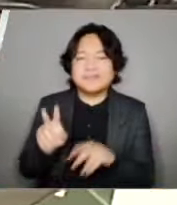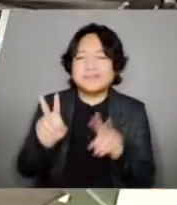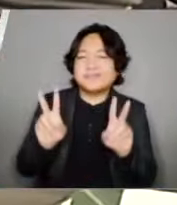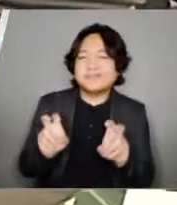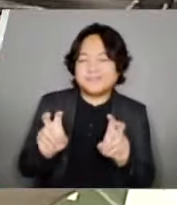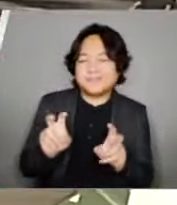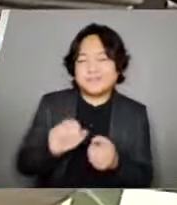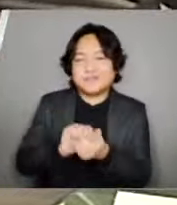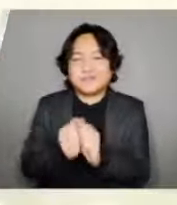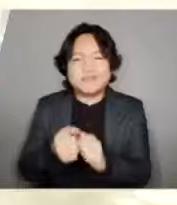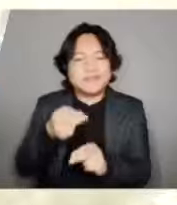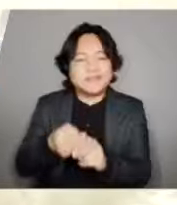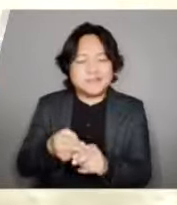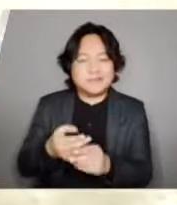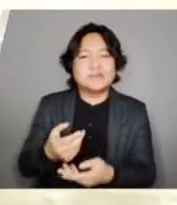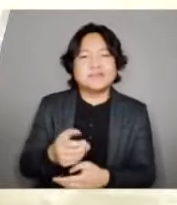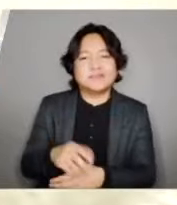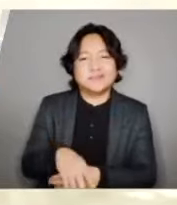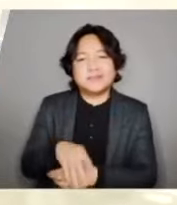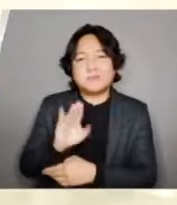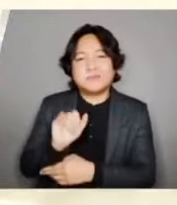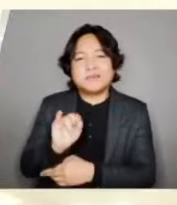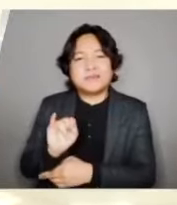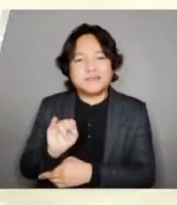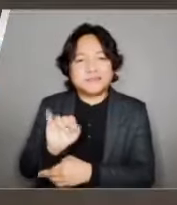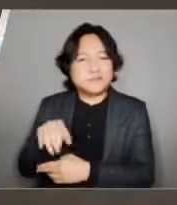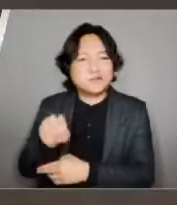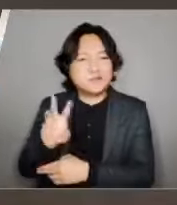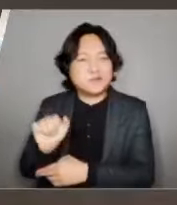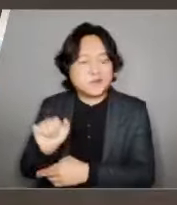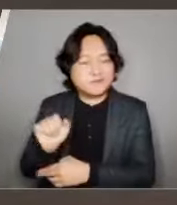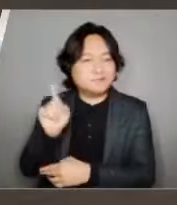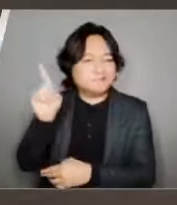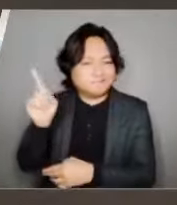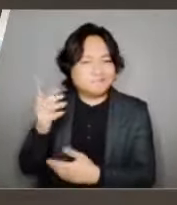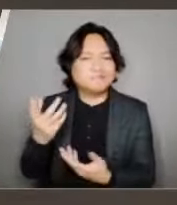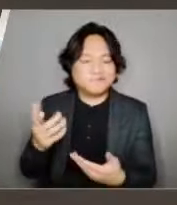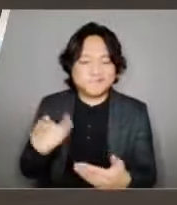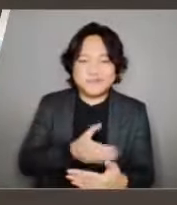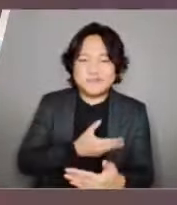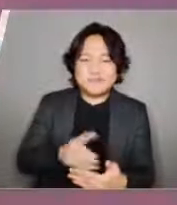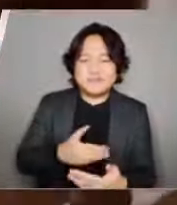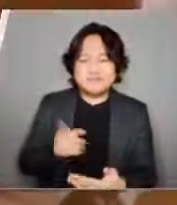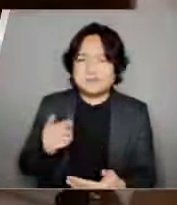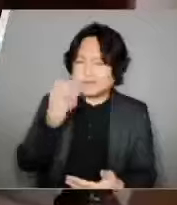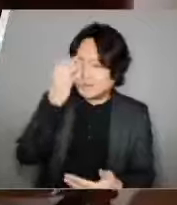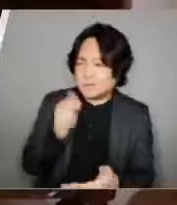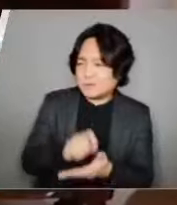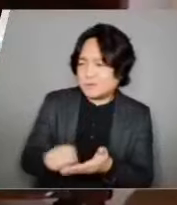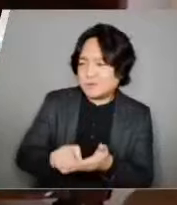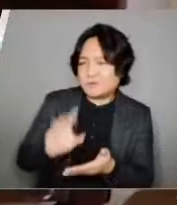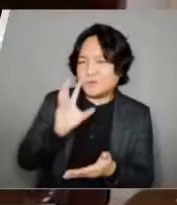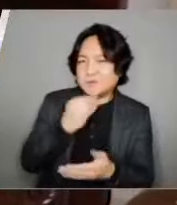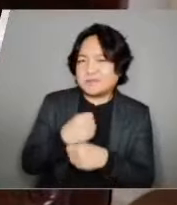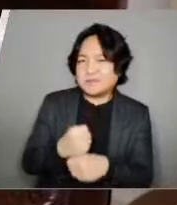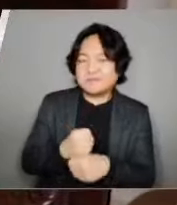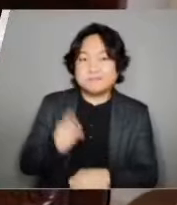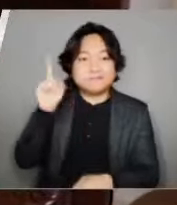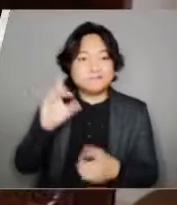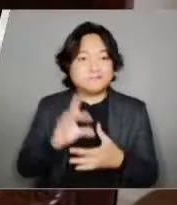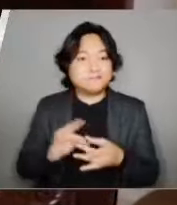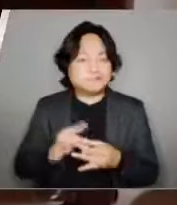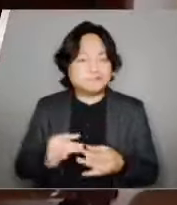ng parody song at bumida sa MV. Pero ano nga ba ang inspirasyon niya rito? Na-inspire ako nung Widow's